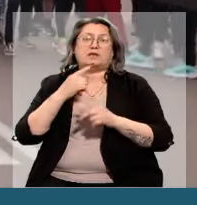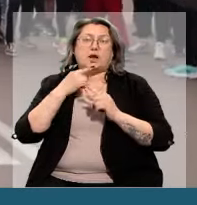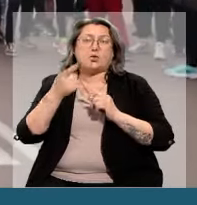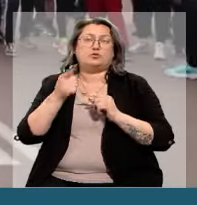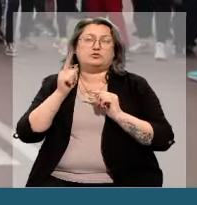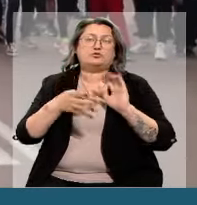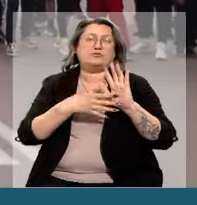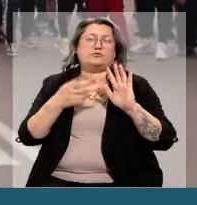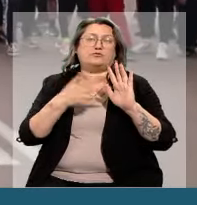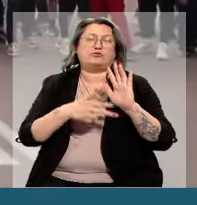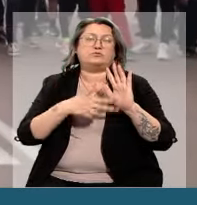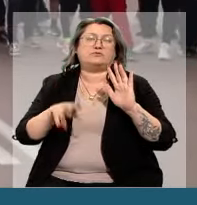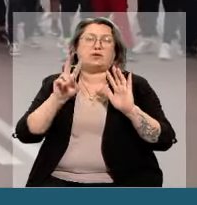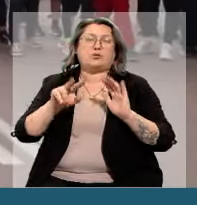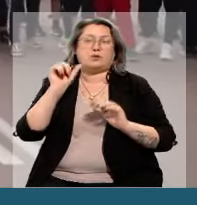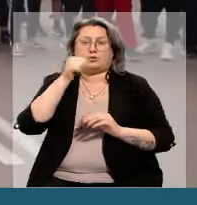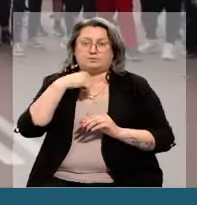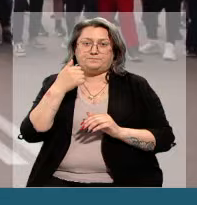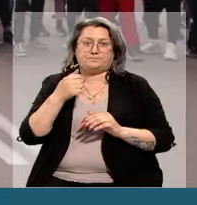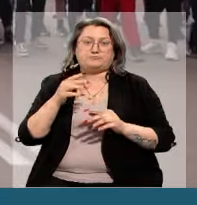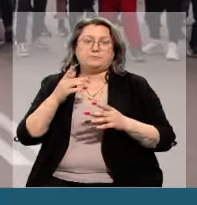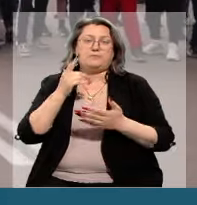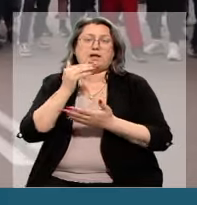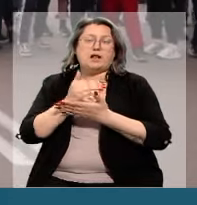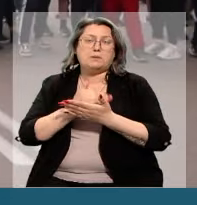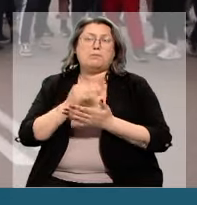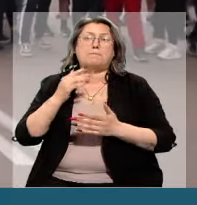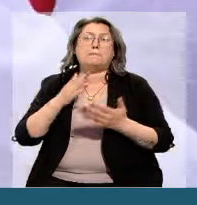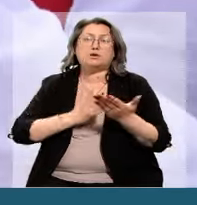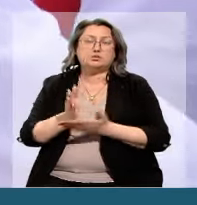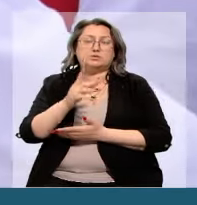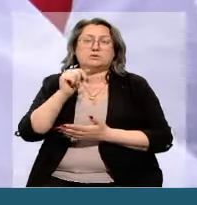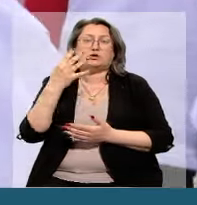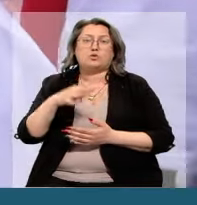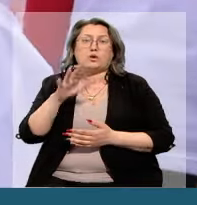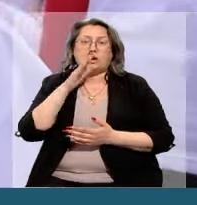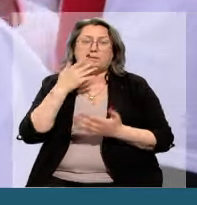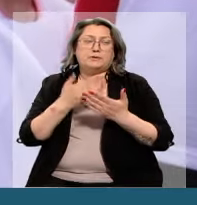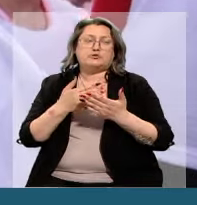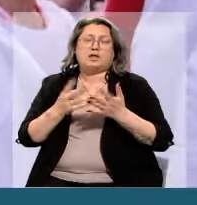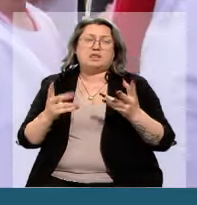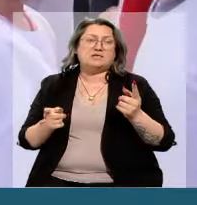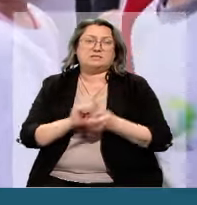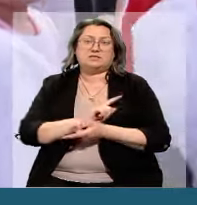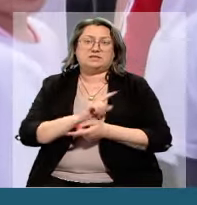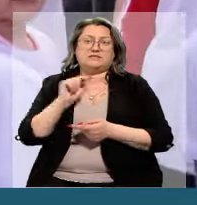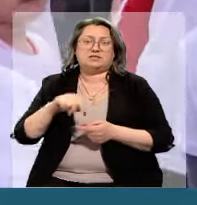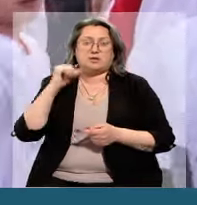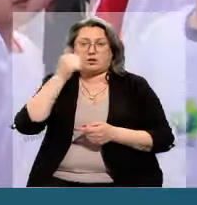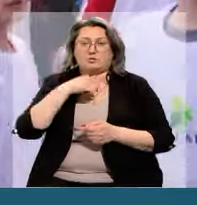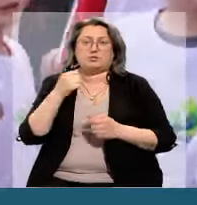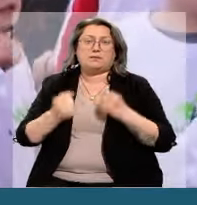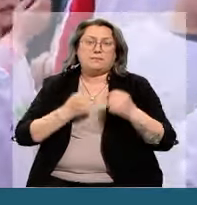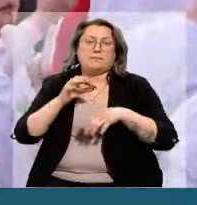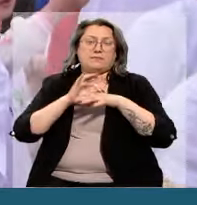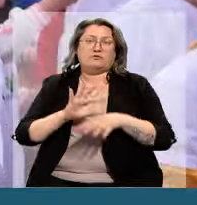далеком 1982 году. Регламент и маршрут соревнования за 40 лет практически не изменились. В этом году